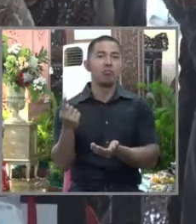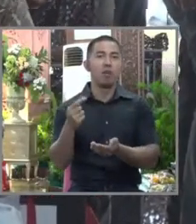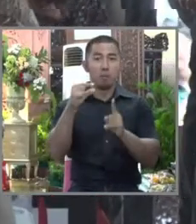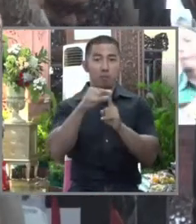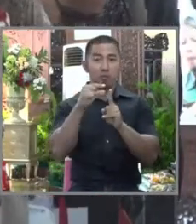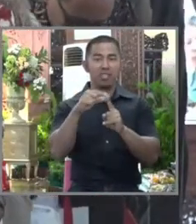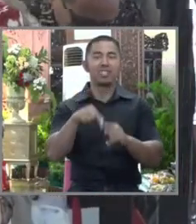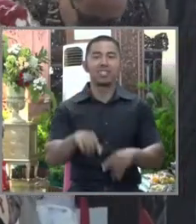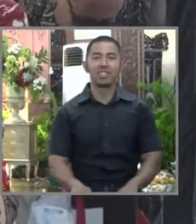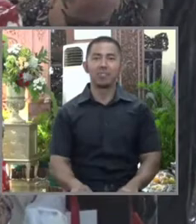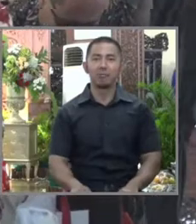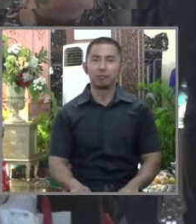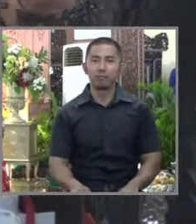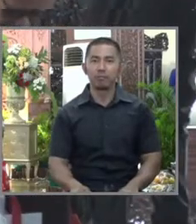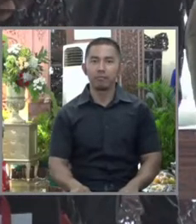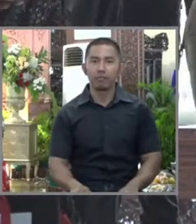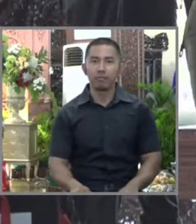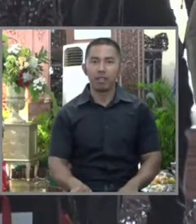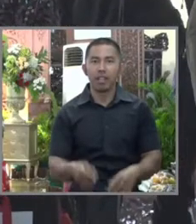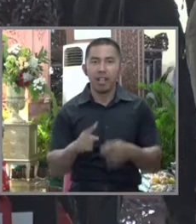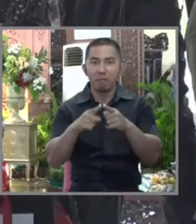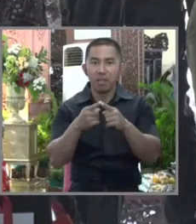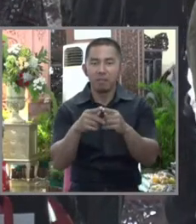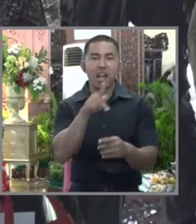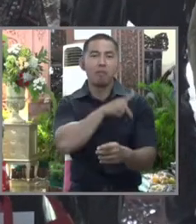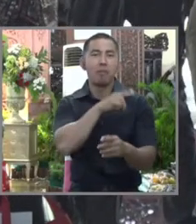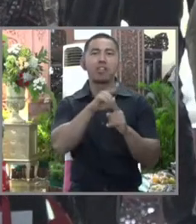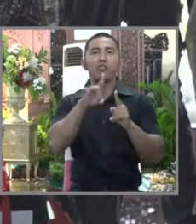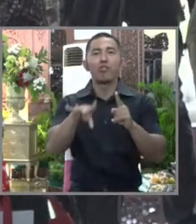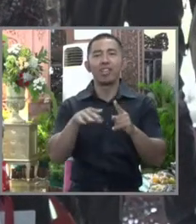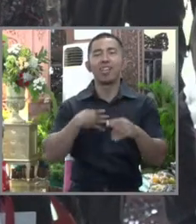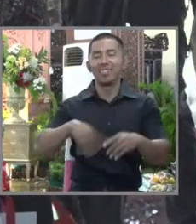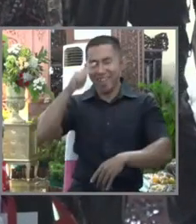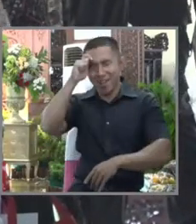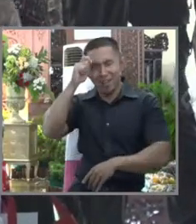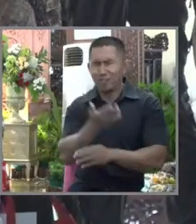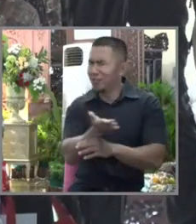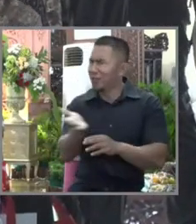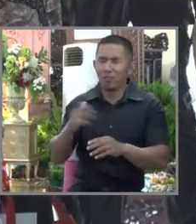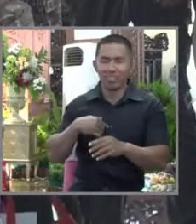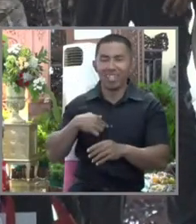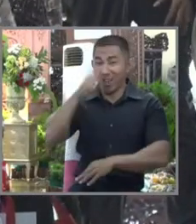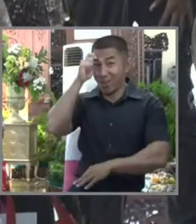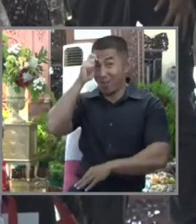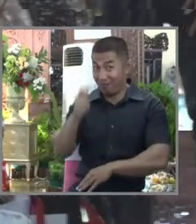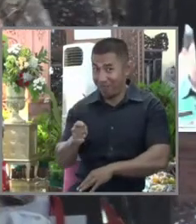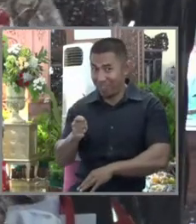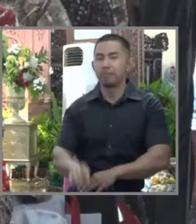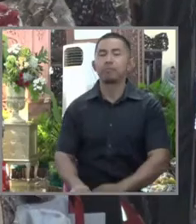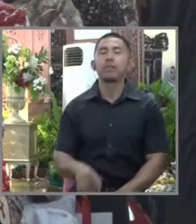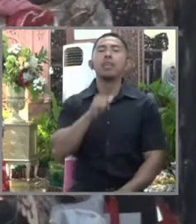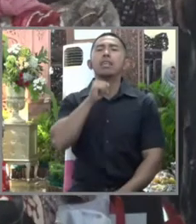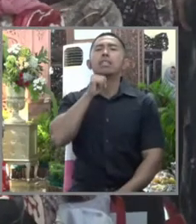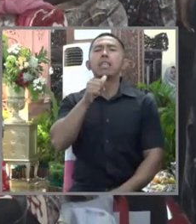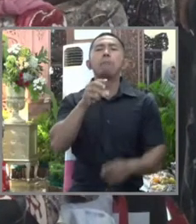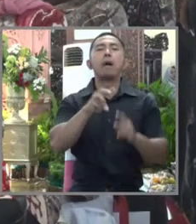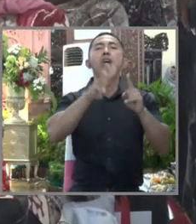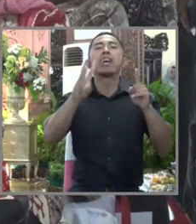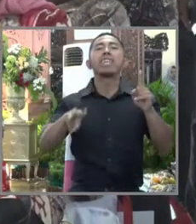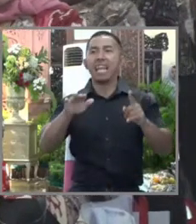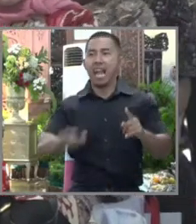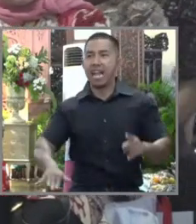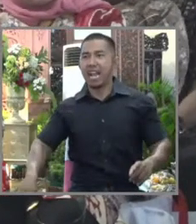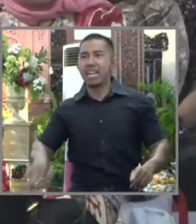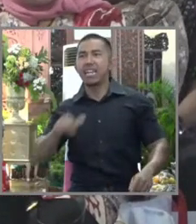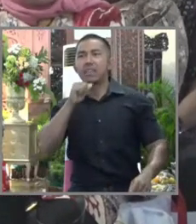provinsi, terus kemudian teman-teman kabupaten kota, semuanya saya hormati. Yang mewakili anak-anak angkat